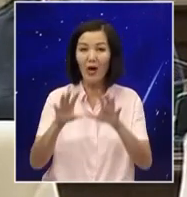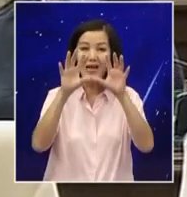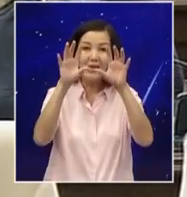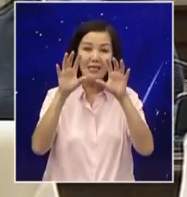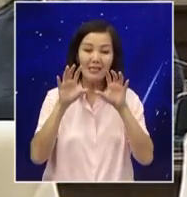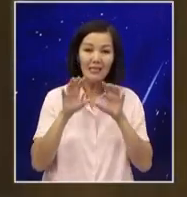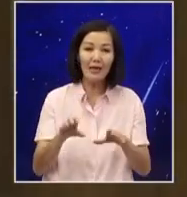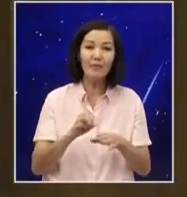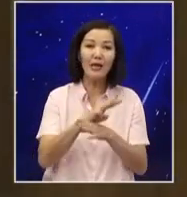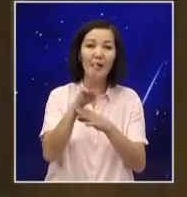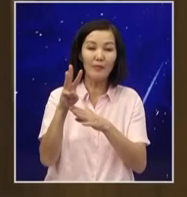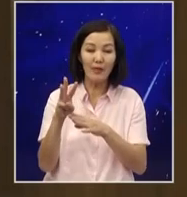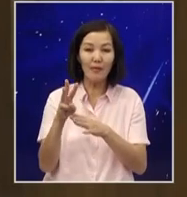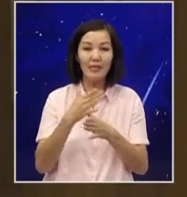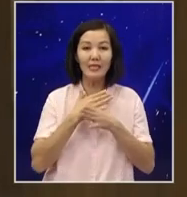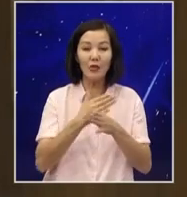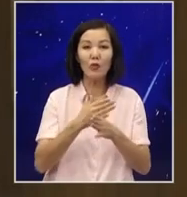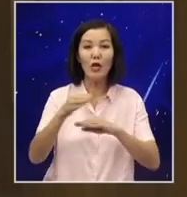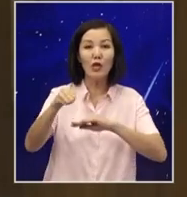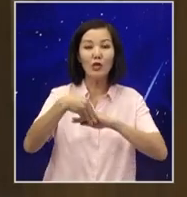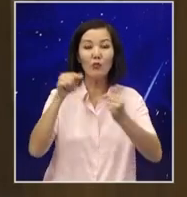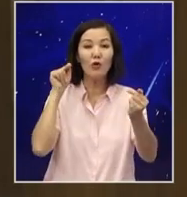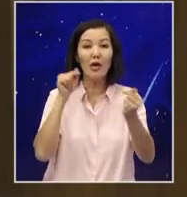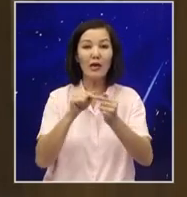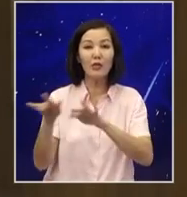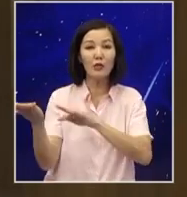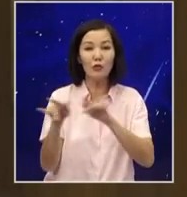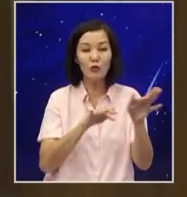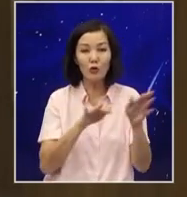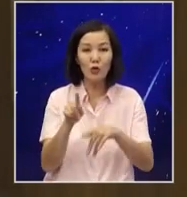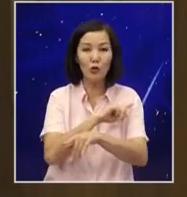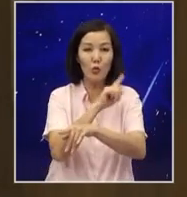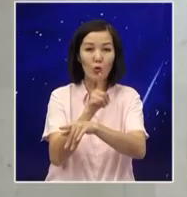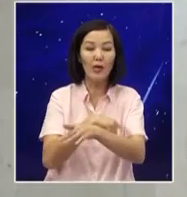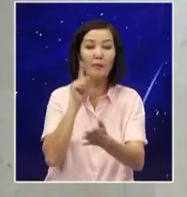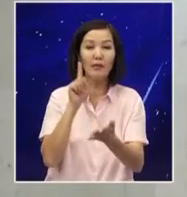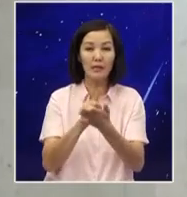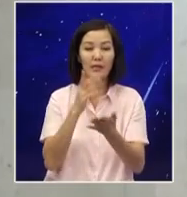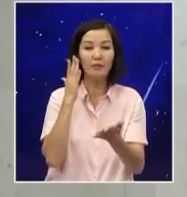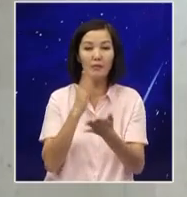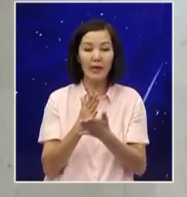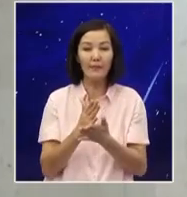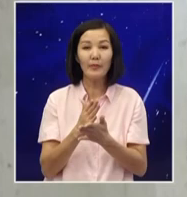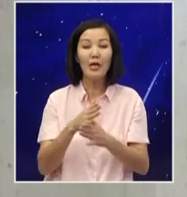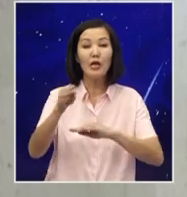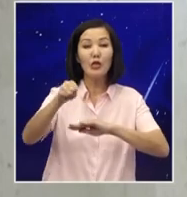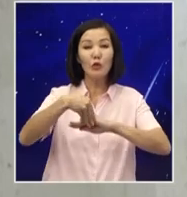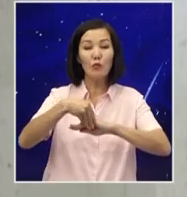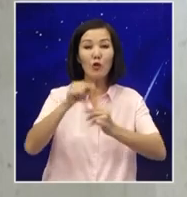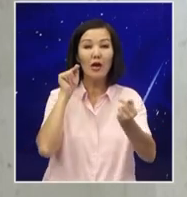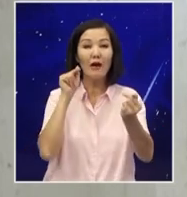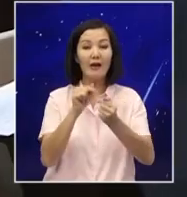үстемдігін қамтамасыз етуге, жемқорлыққа қарсы күресті күшейтуге міндетіміз. Жемқорлыққа қарсы жаңа